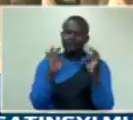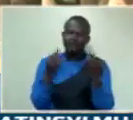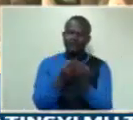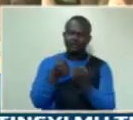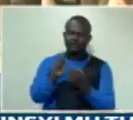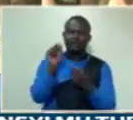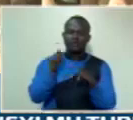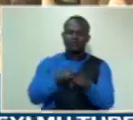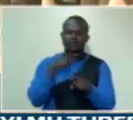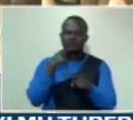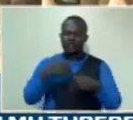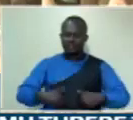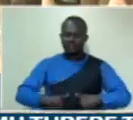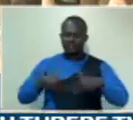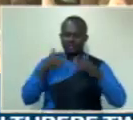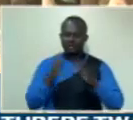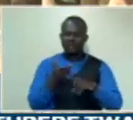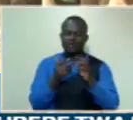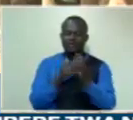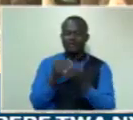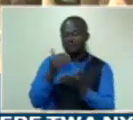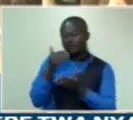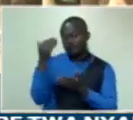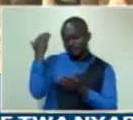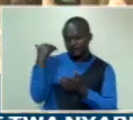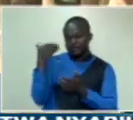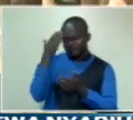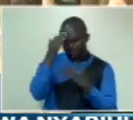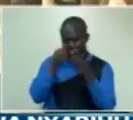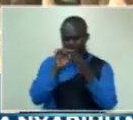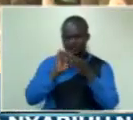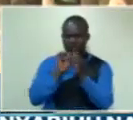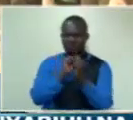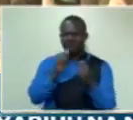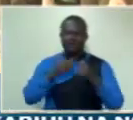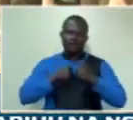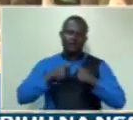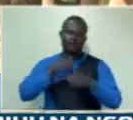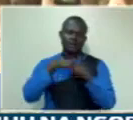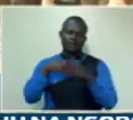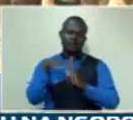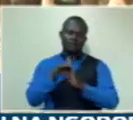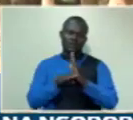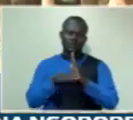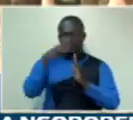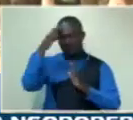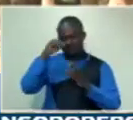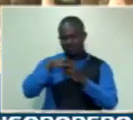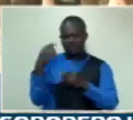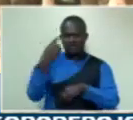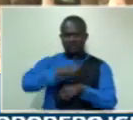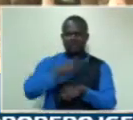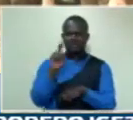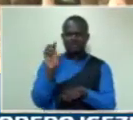ni urubyiruko icya mbere cyo kwari kugira ngo bifatanye n'abandi banyarwanda muri gahunda yo kwibuka muri iyi minsi